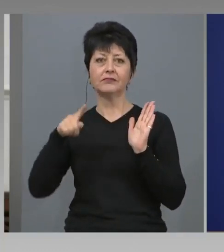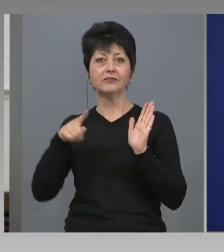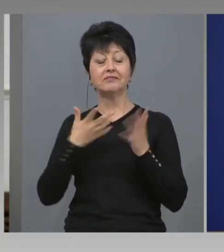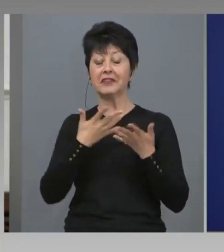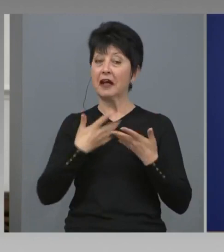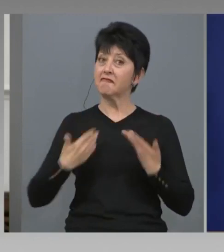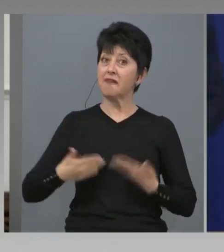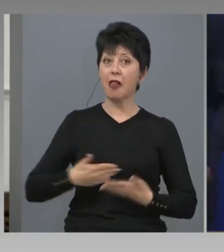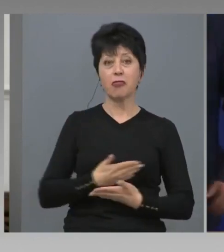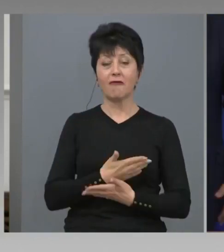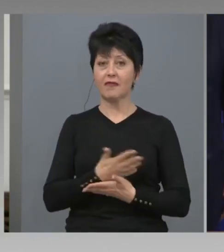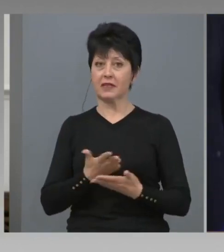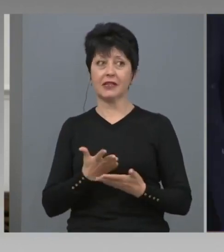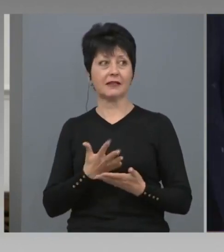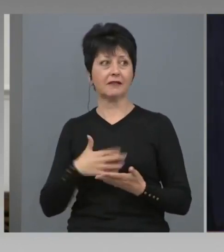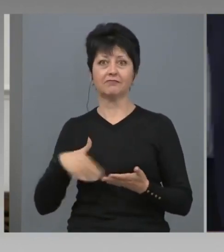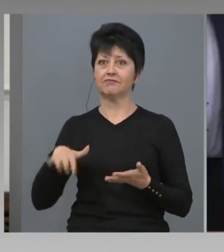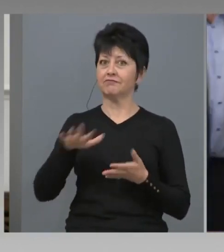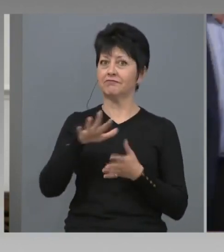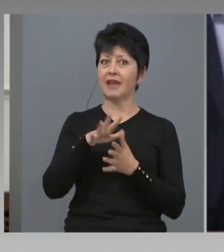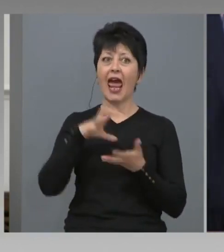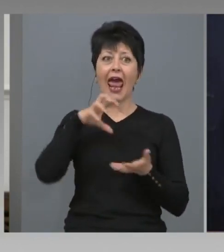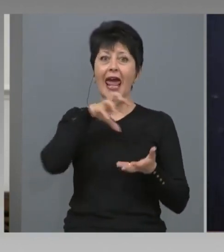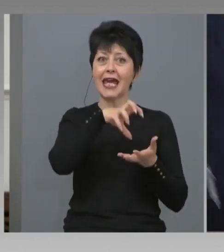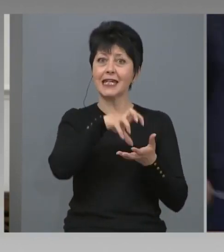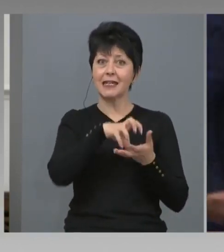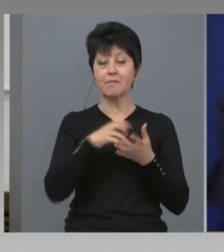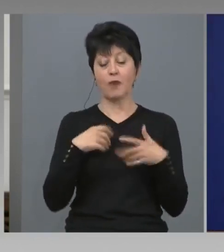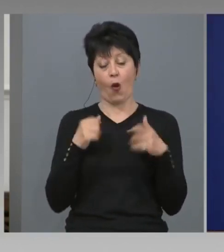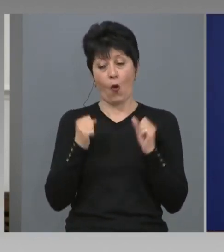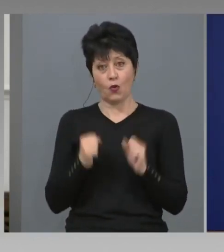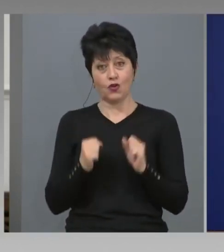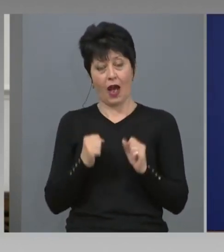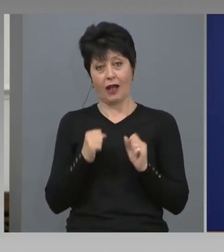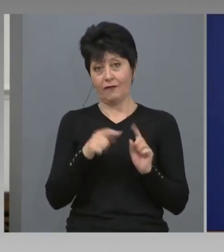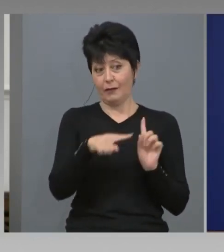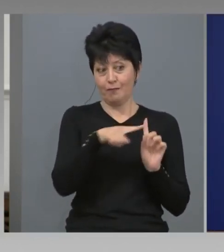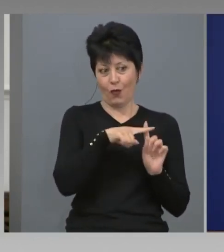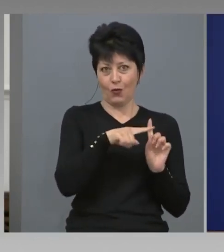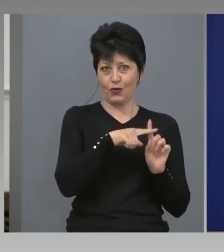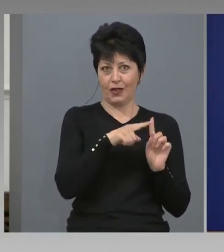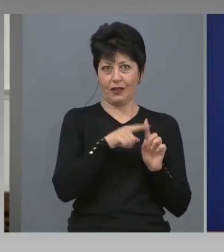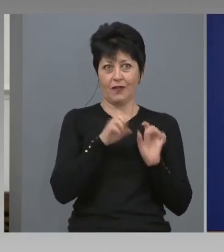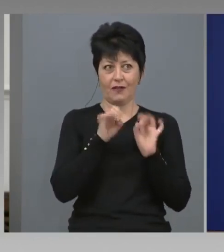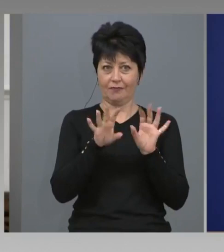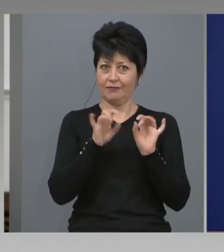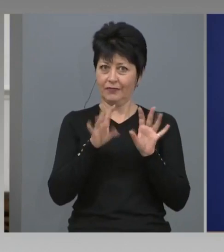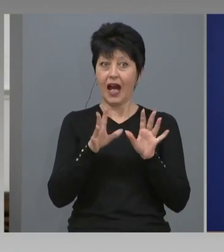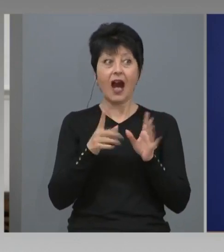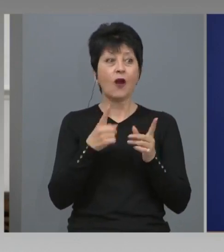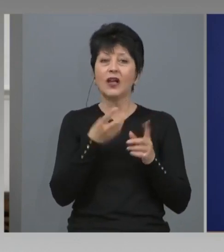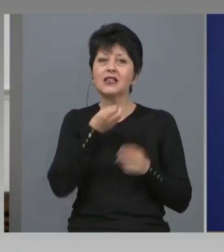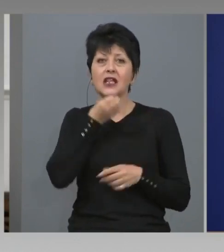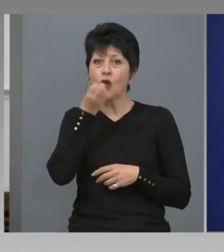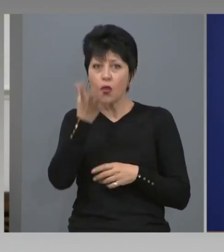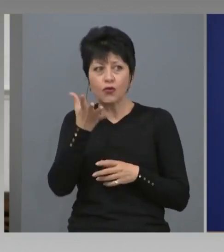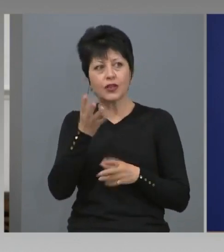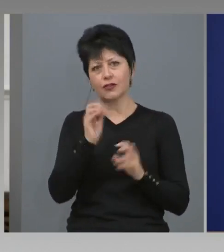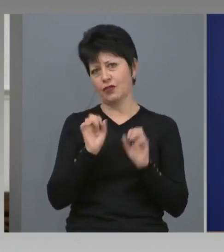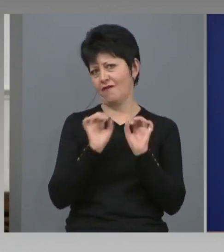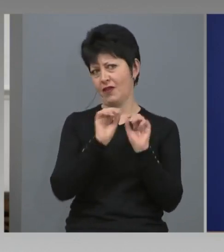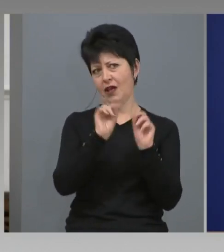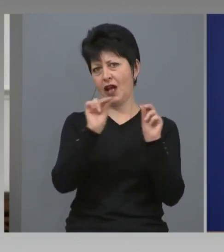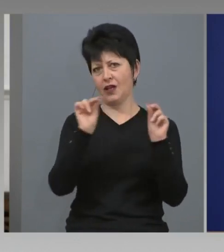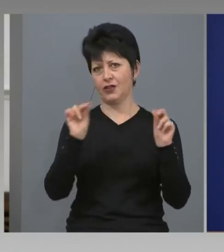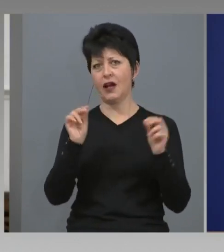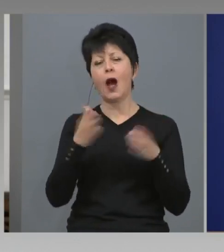колектив очаква позитивни новини. Когато ги има, ще бъдете уведомени задължително. Иначе продължава